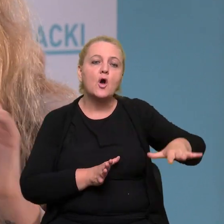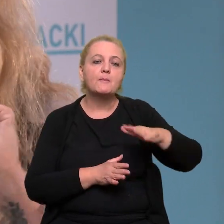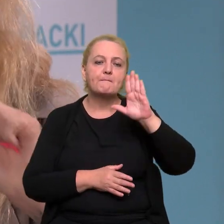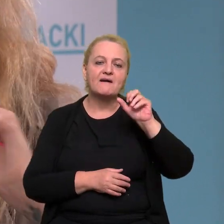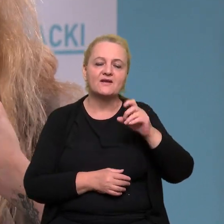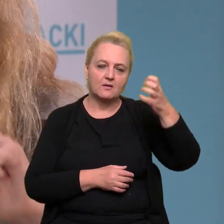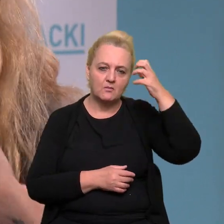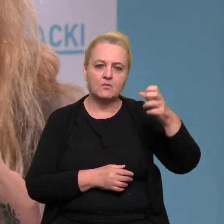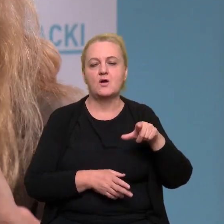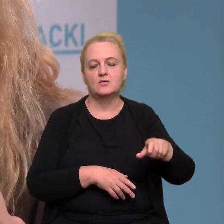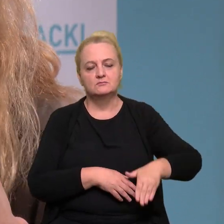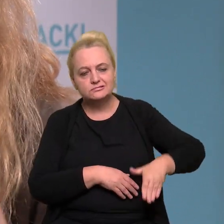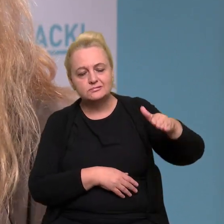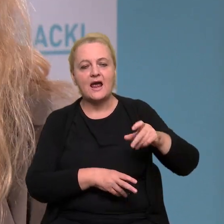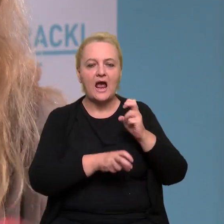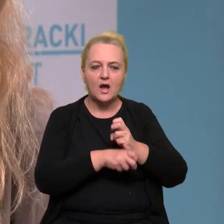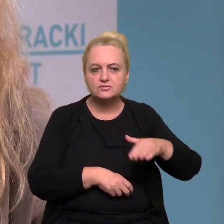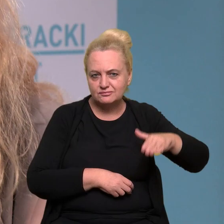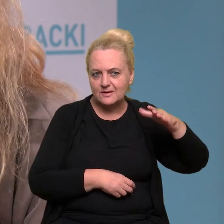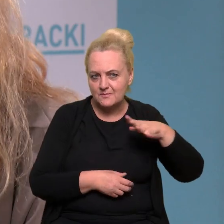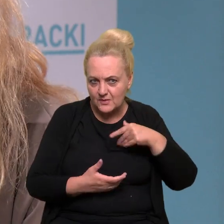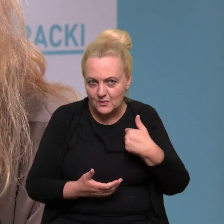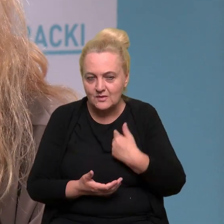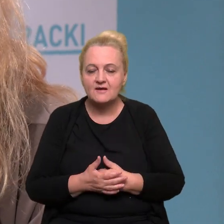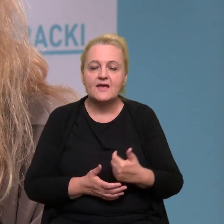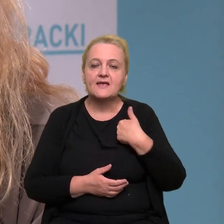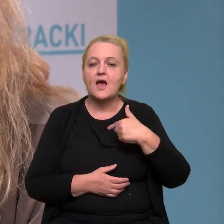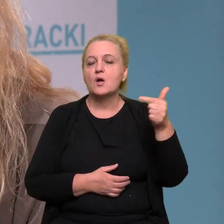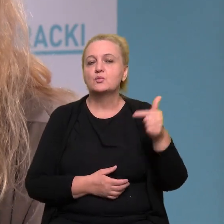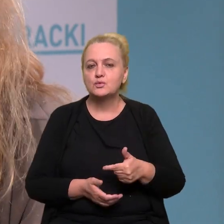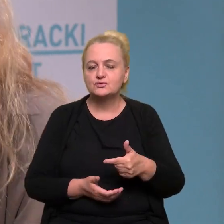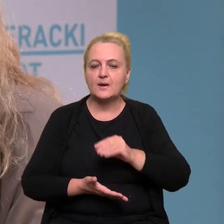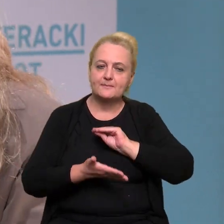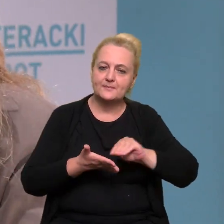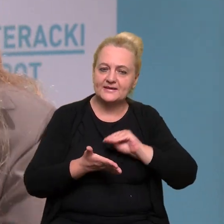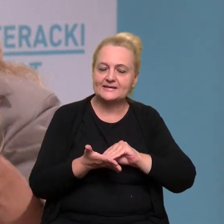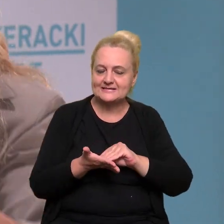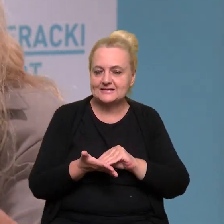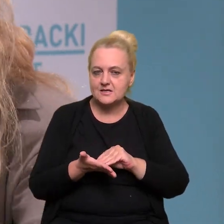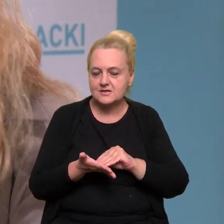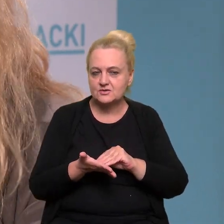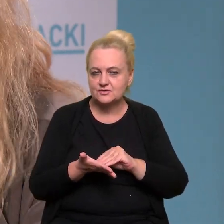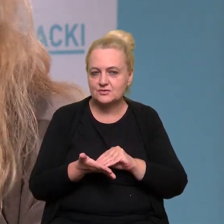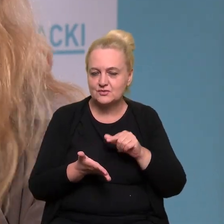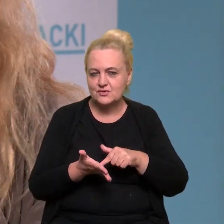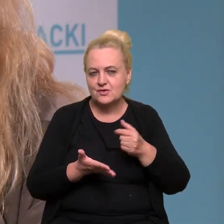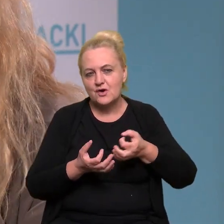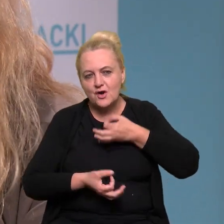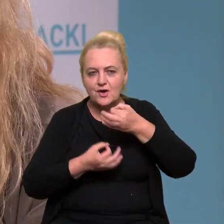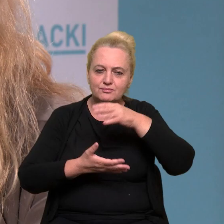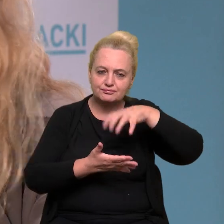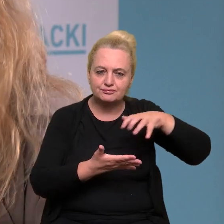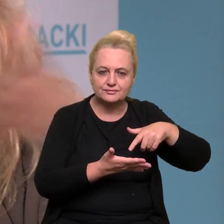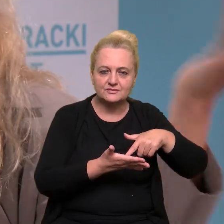Bawarii, w Monachium, w Austrii. I ja musiałam napisać taką powieść, która